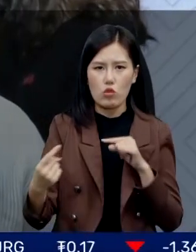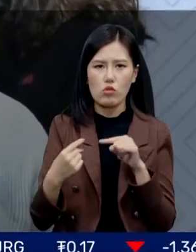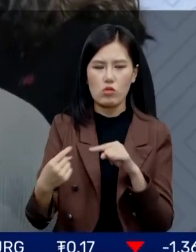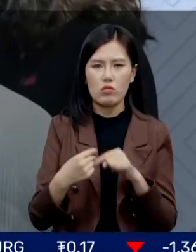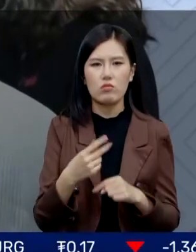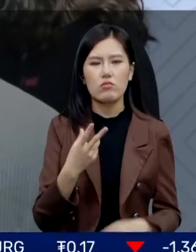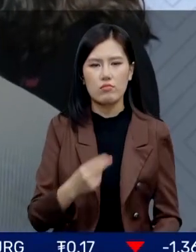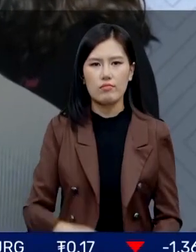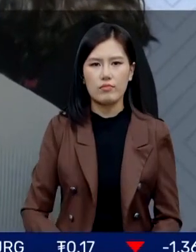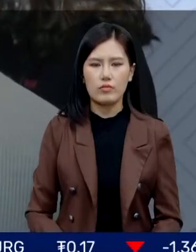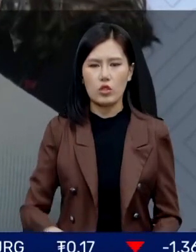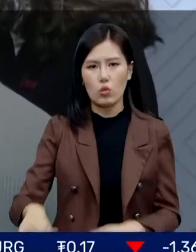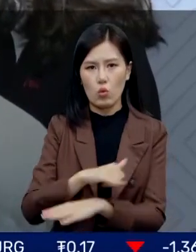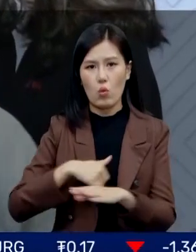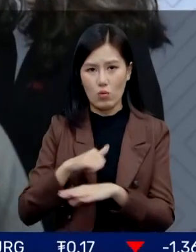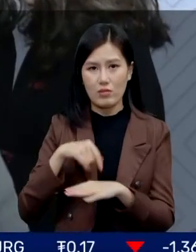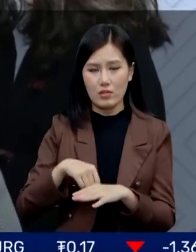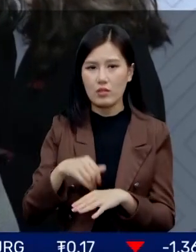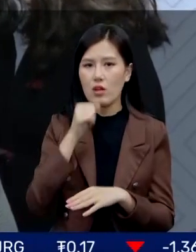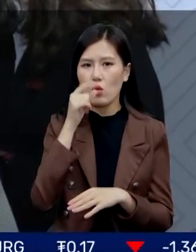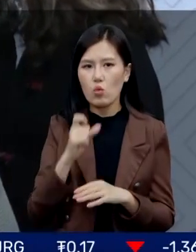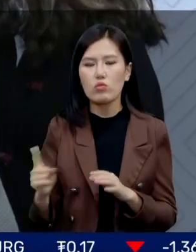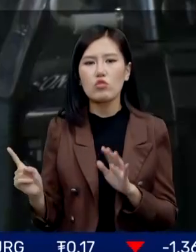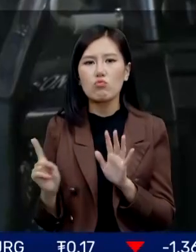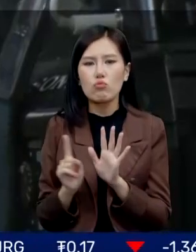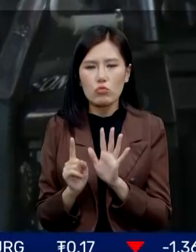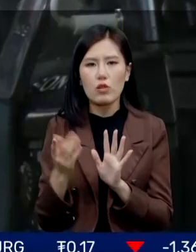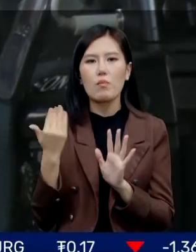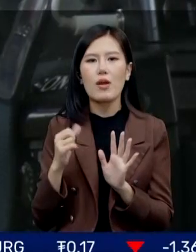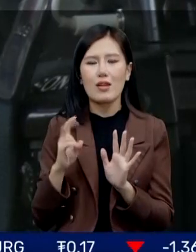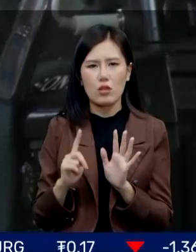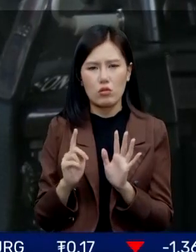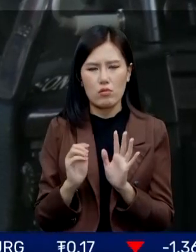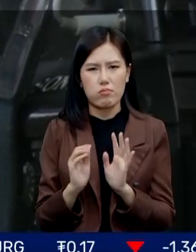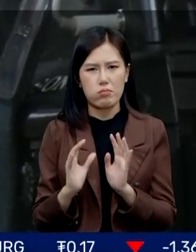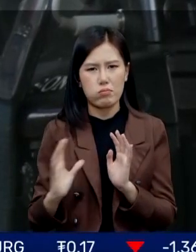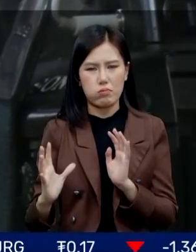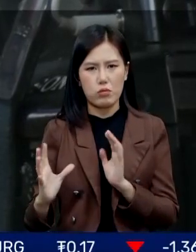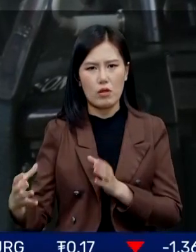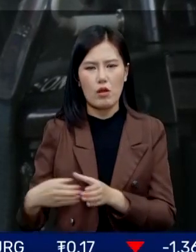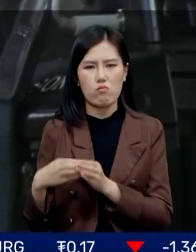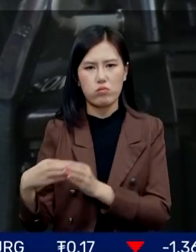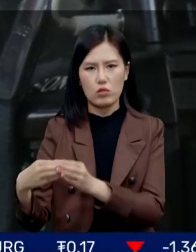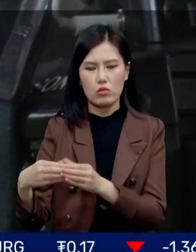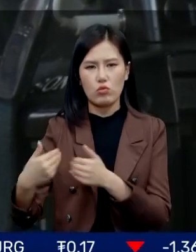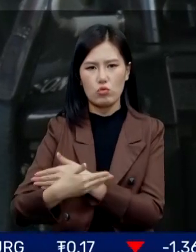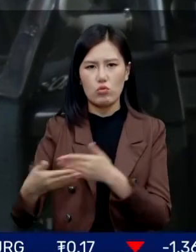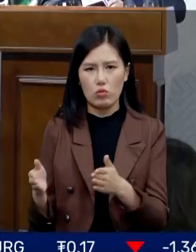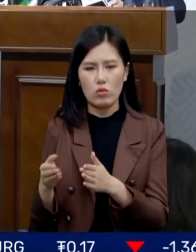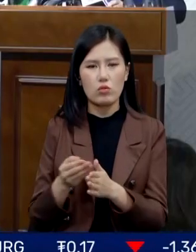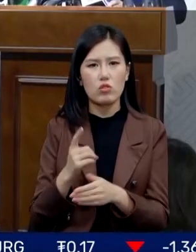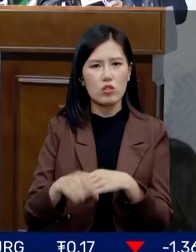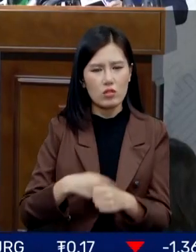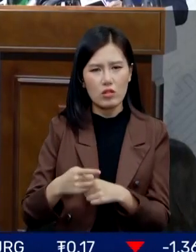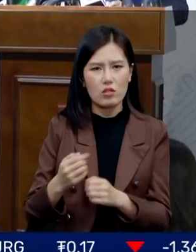тийм. Төрийн байгууллагад ганц л хэвлэлийн ажилтан ажилладаг байсан бол за одоо бүхэл бүтэн хэвлэлийн алба хилтэстэй болж жил ирэх тусам данхаасаар